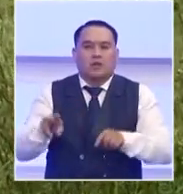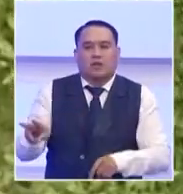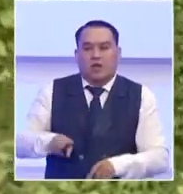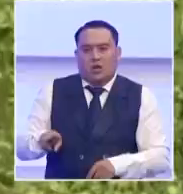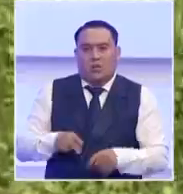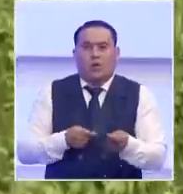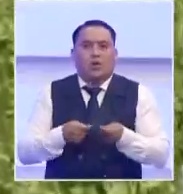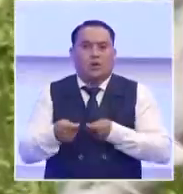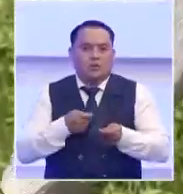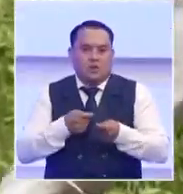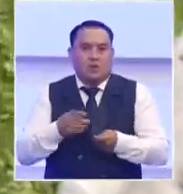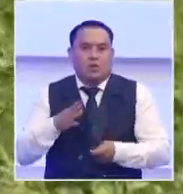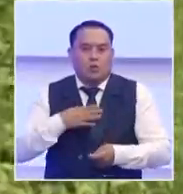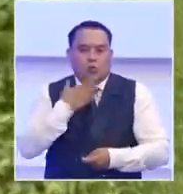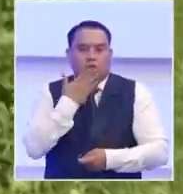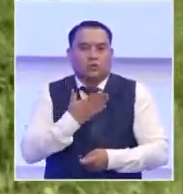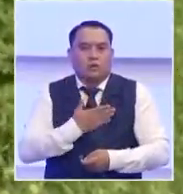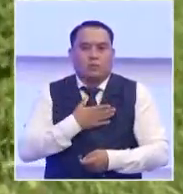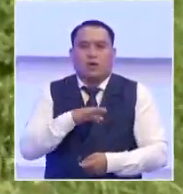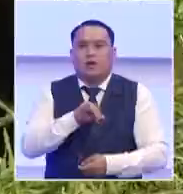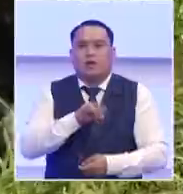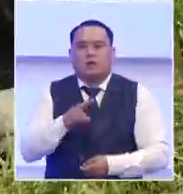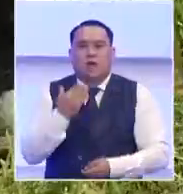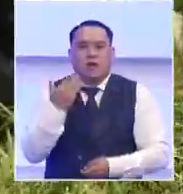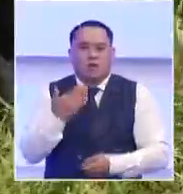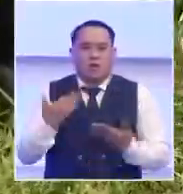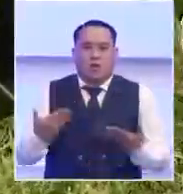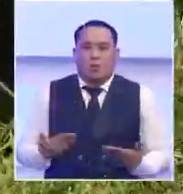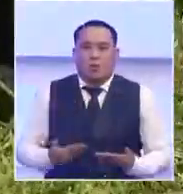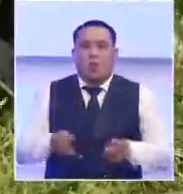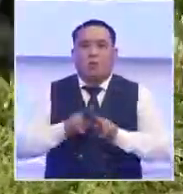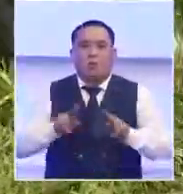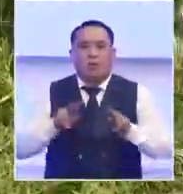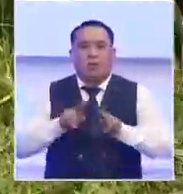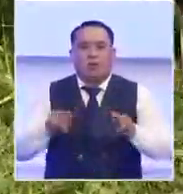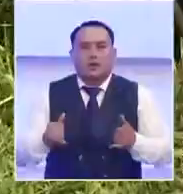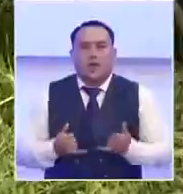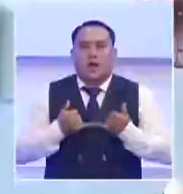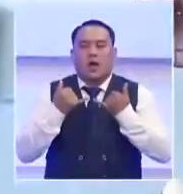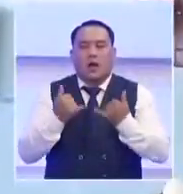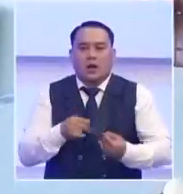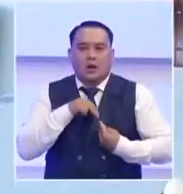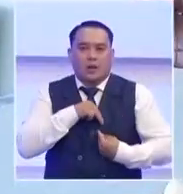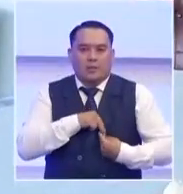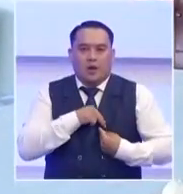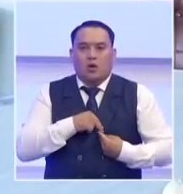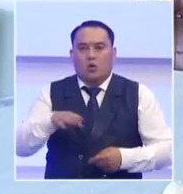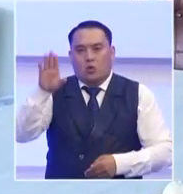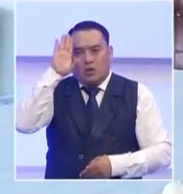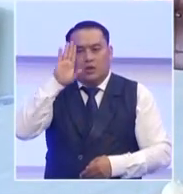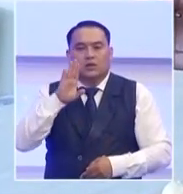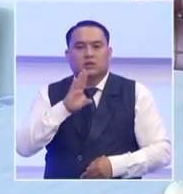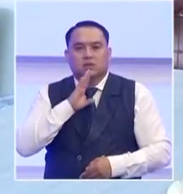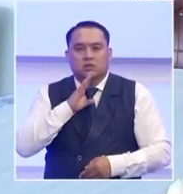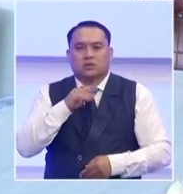болып қызмет істеген. Сүйікті жары Бәтжан Оразбаева да бар ғұмырын бала тәрбиесіне арнаған. Еңбек ете жүріп, өзінің ұл қыздарына да